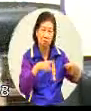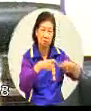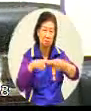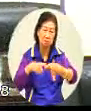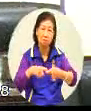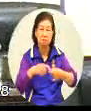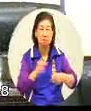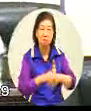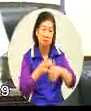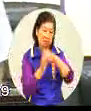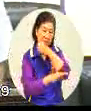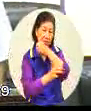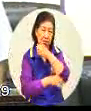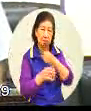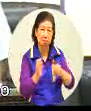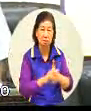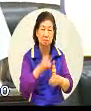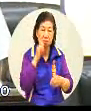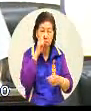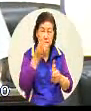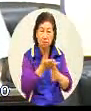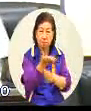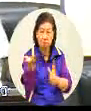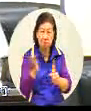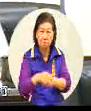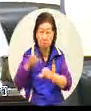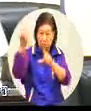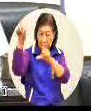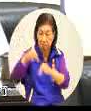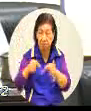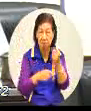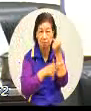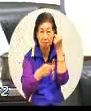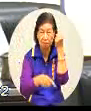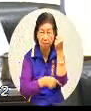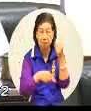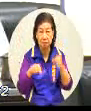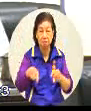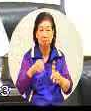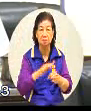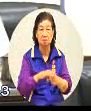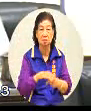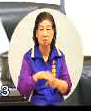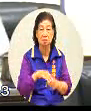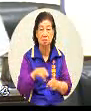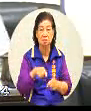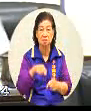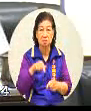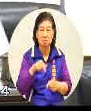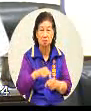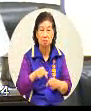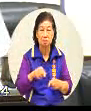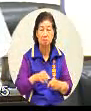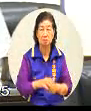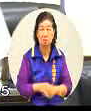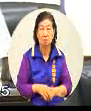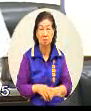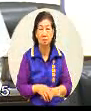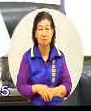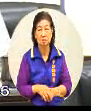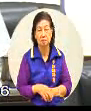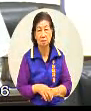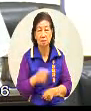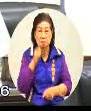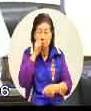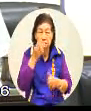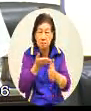个几元？污染就停了。 依法行政，你就只 污染就停了，污染就停了。 这个我也不能接受。 你请谁？你请谁？污染就